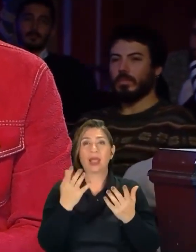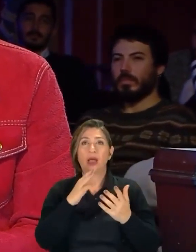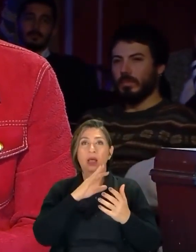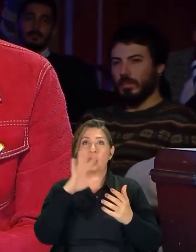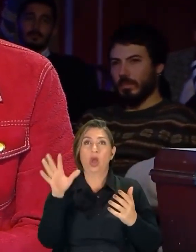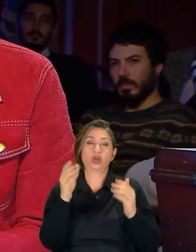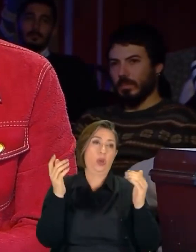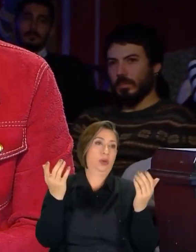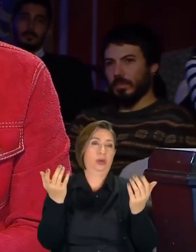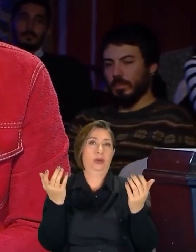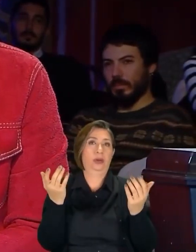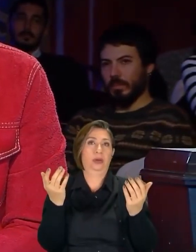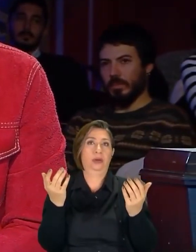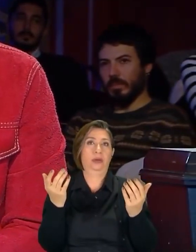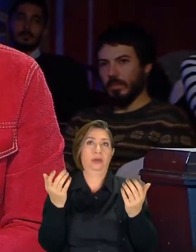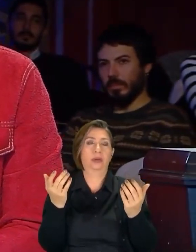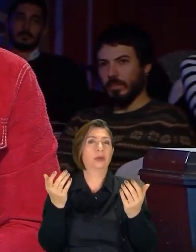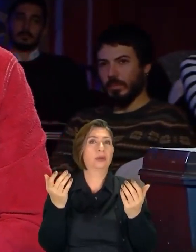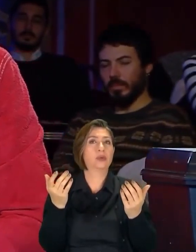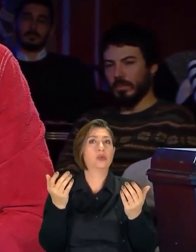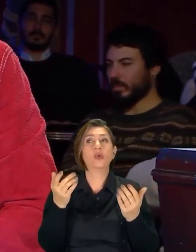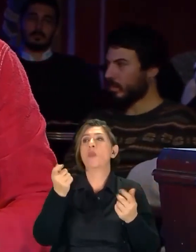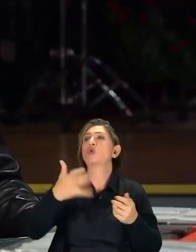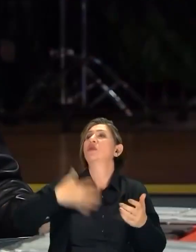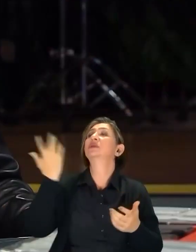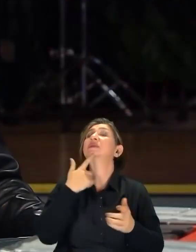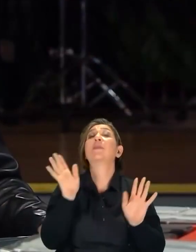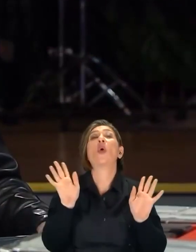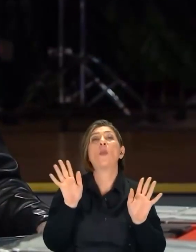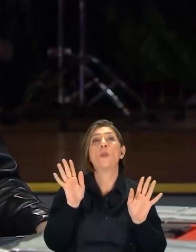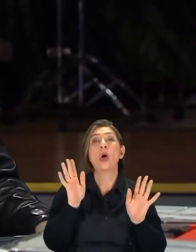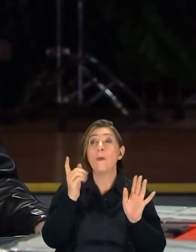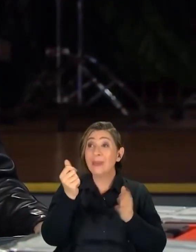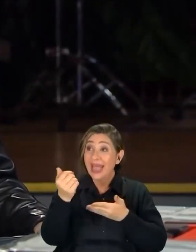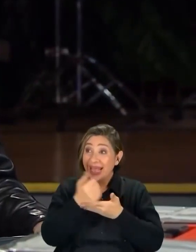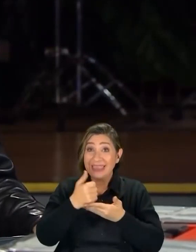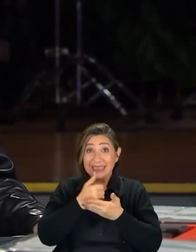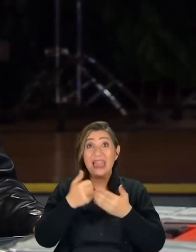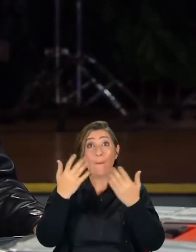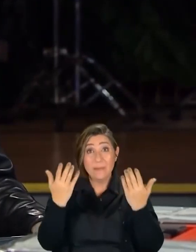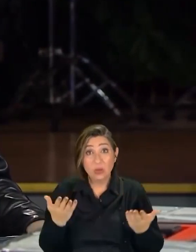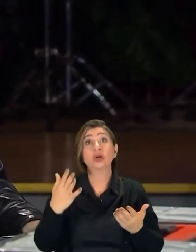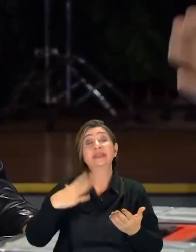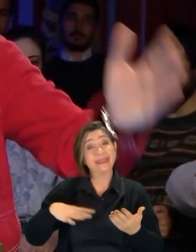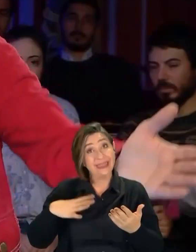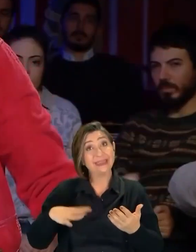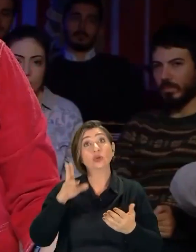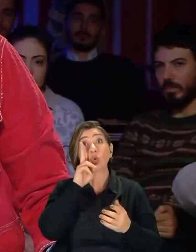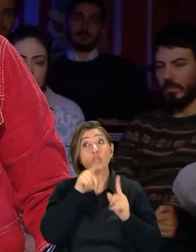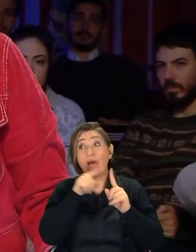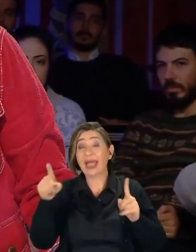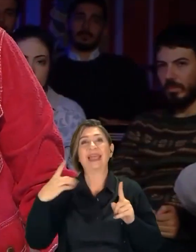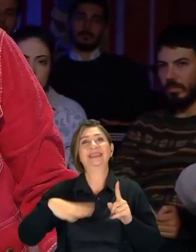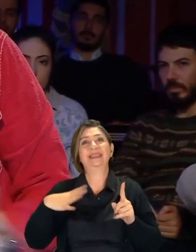kimse şey yapsın demiyorum canım Eee Hani K İşte o kadar para istemesin falan demiyorum Eğer o parayı kazandırabilir istesin sonuna